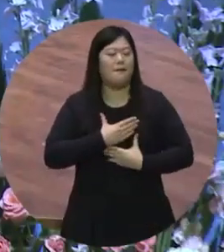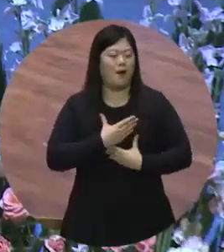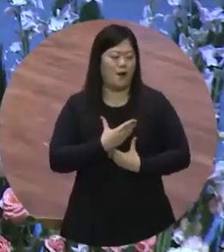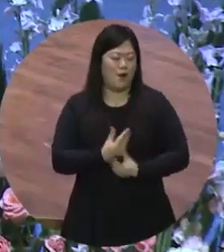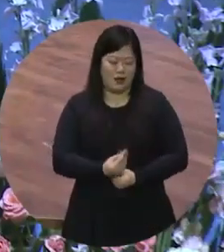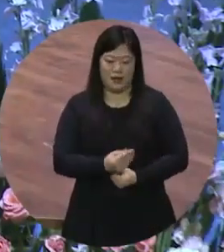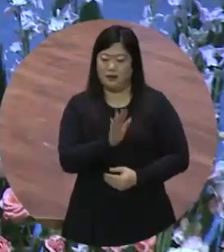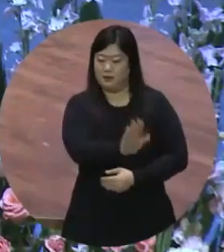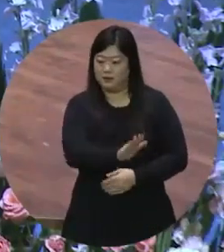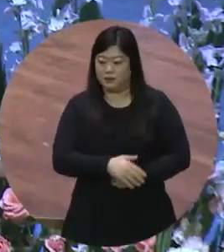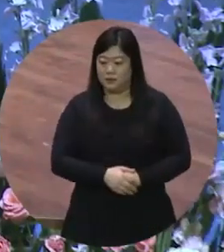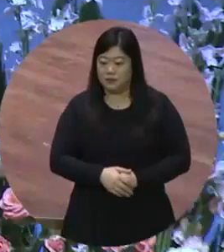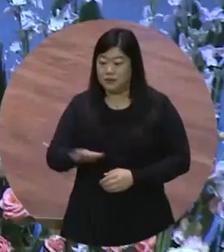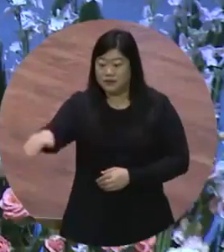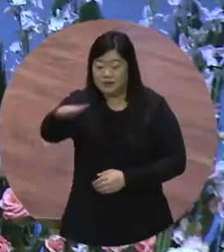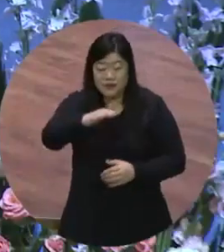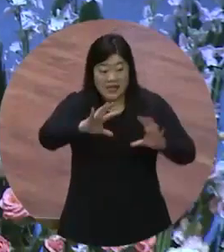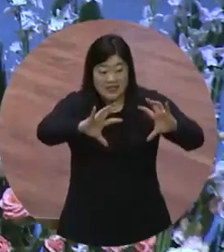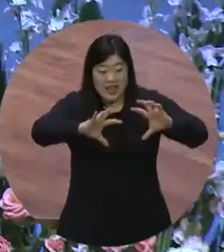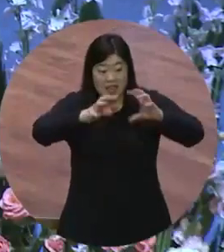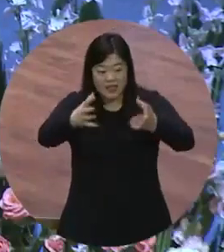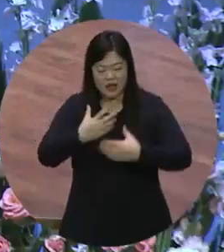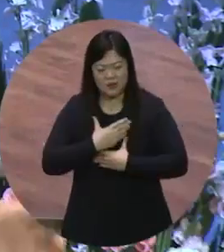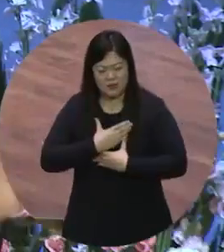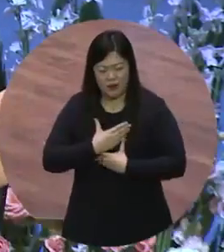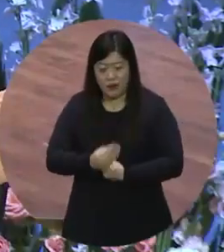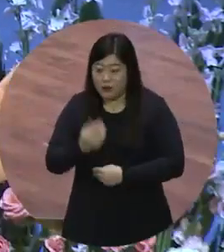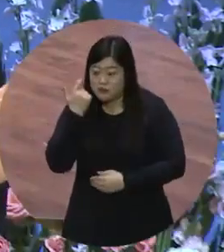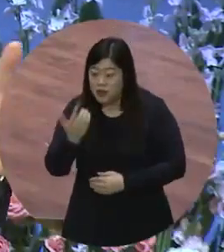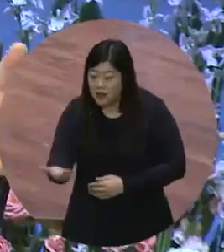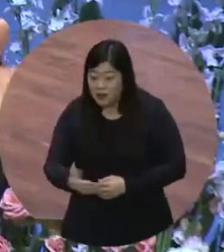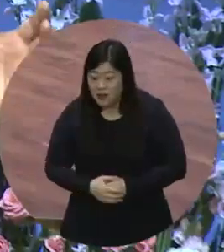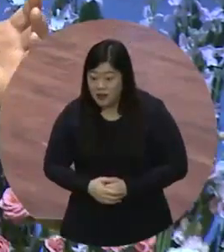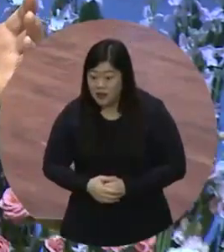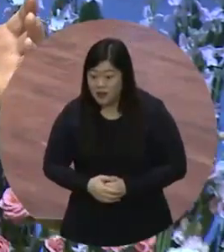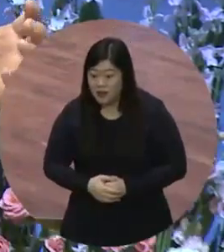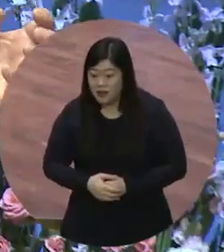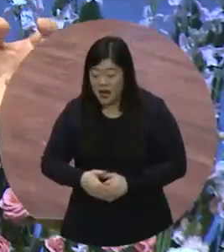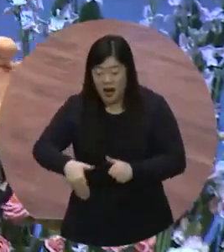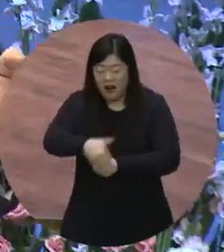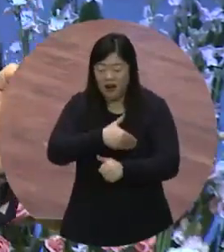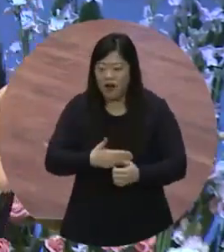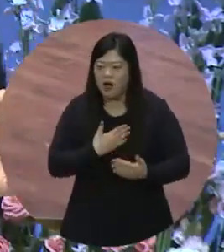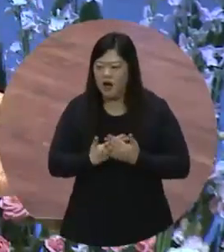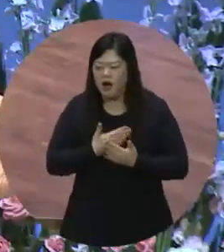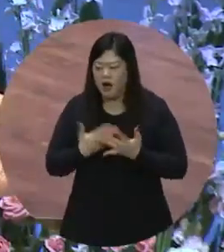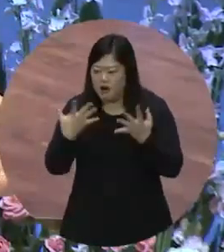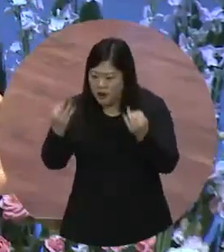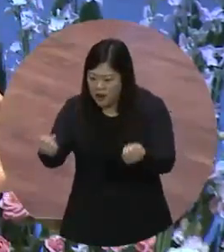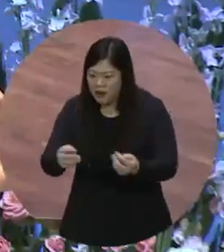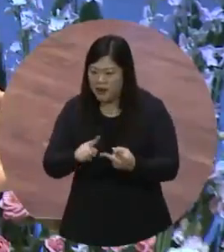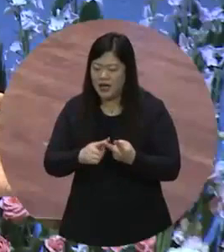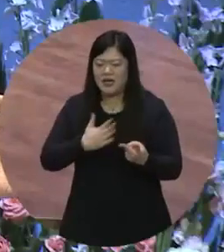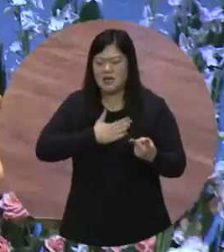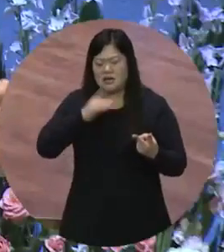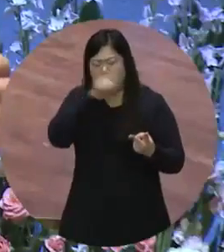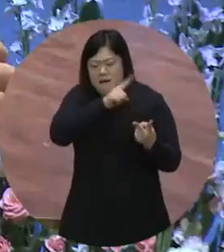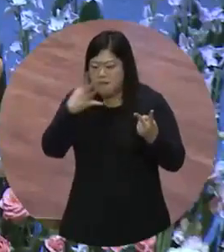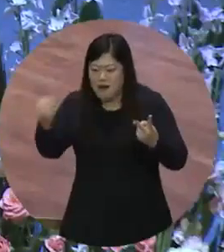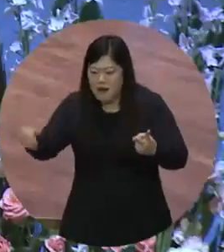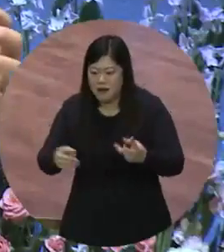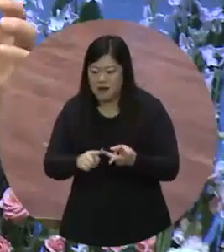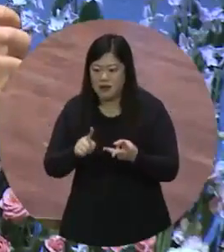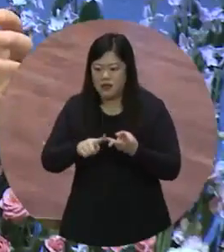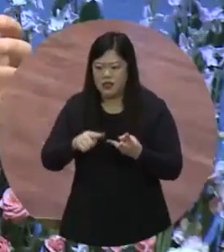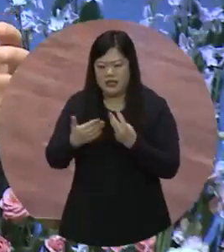평안 없어요. 이 세상이 늘 불안하게 만들어요. 모든 환경들이 기분 나쁘게 만들어요. 은혜 못